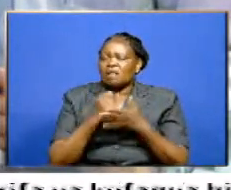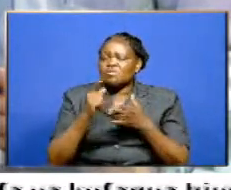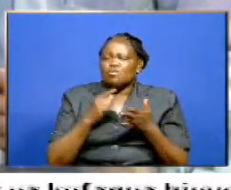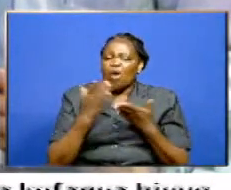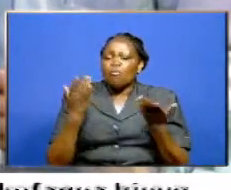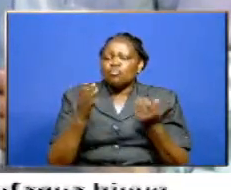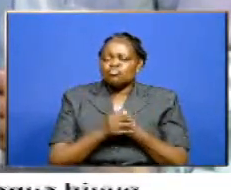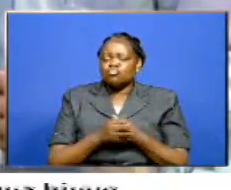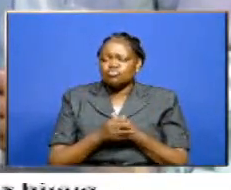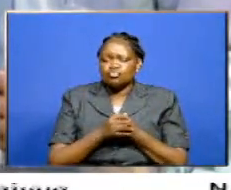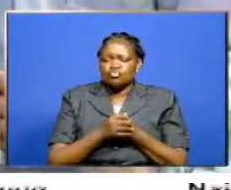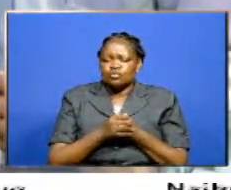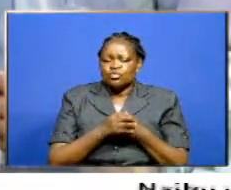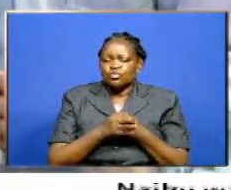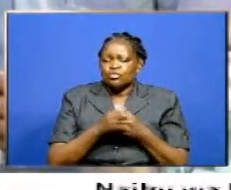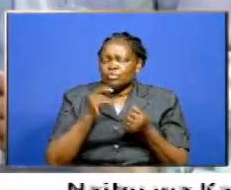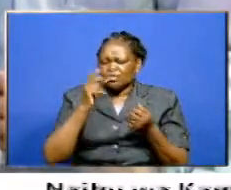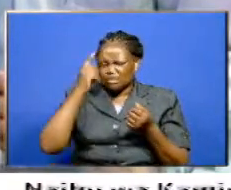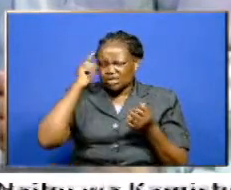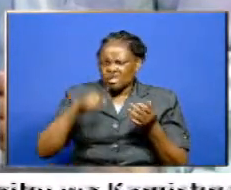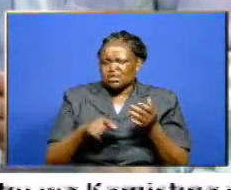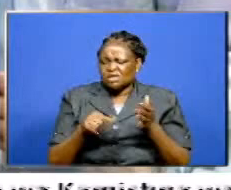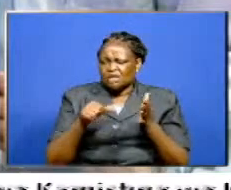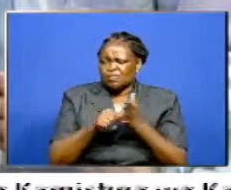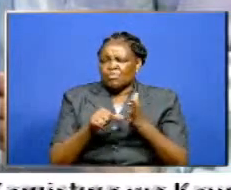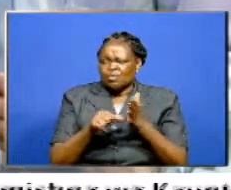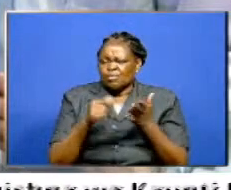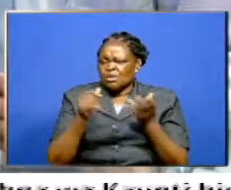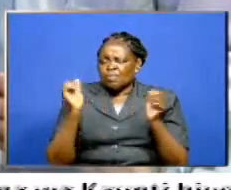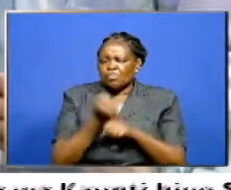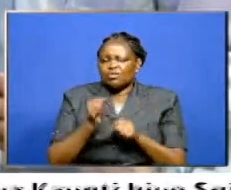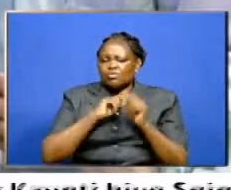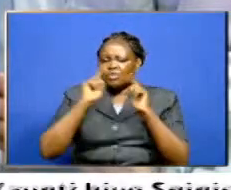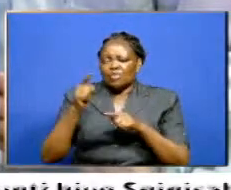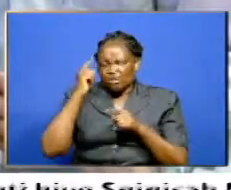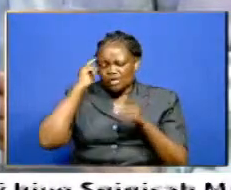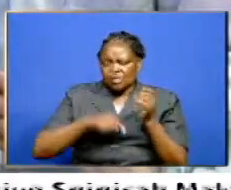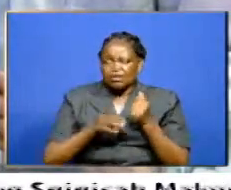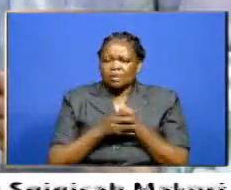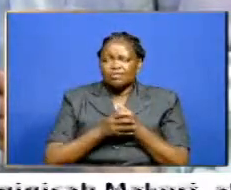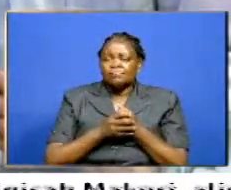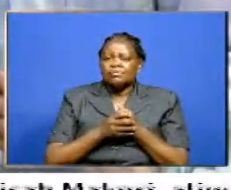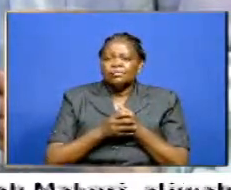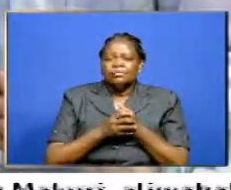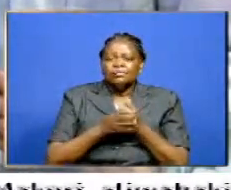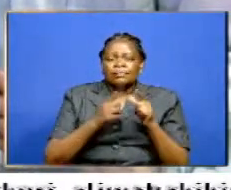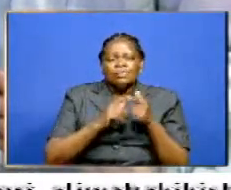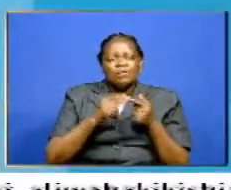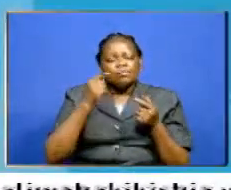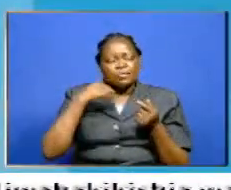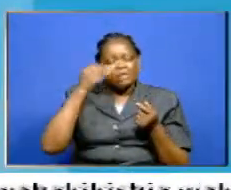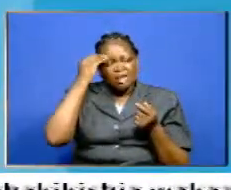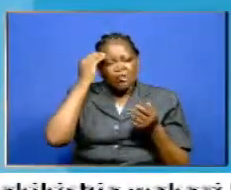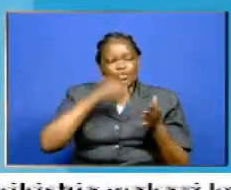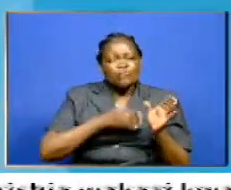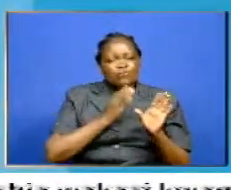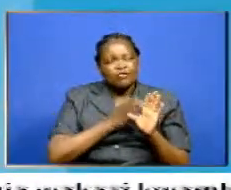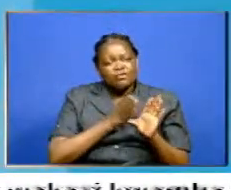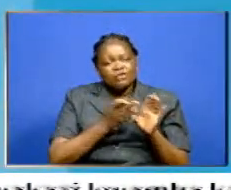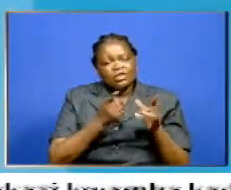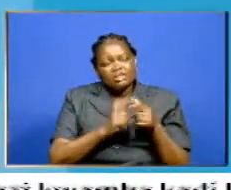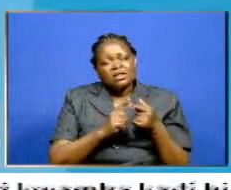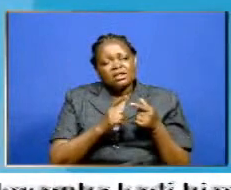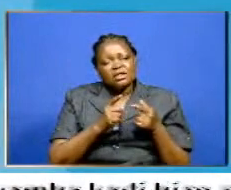mwanafunzi ambaye umetoka chuoni? Uone hii ndio itakuwa mbinu ya kukuchachawiza kupata ajira? Unajua mimi nasomea filosofia, na